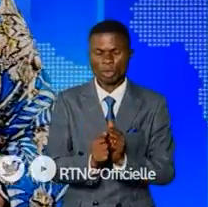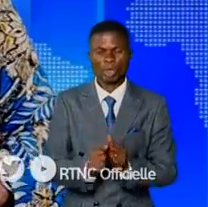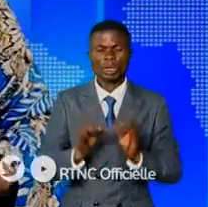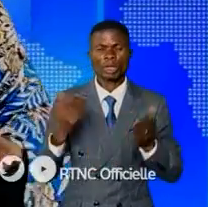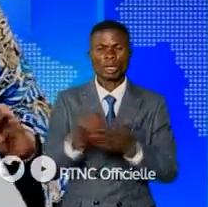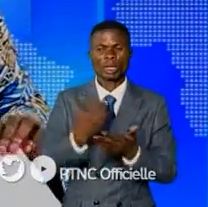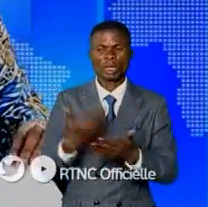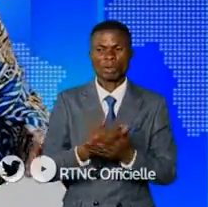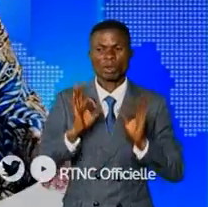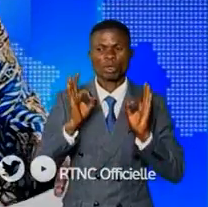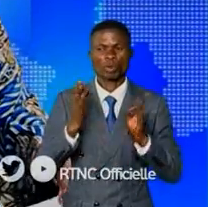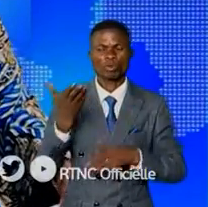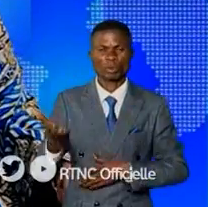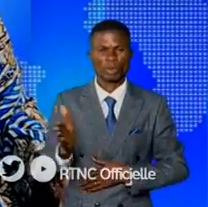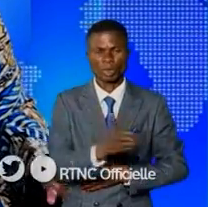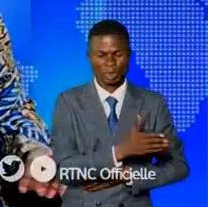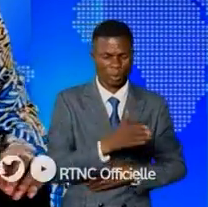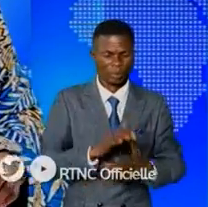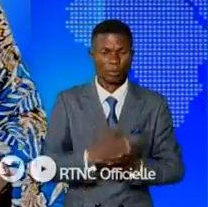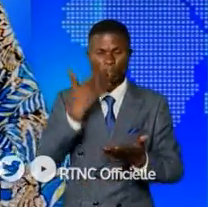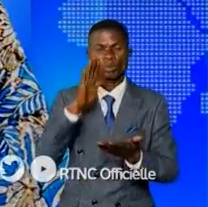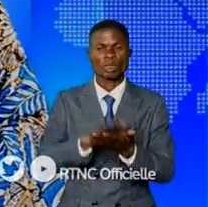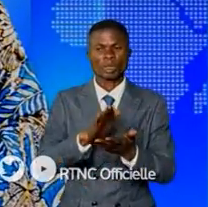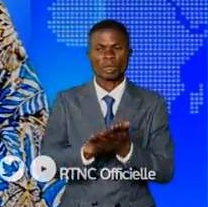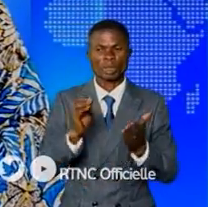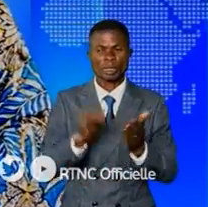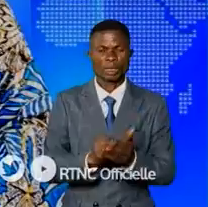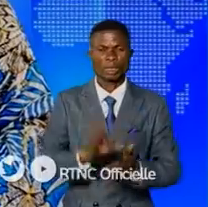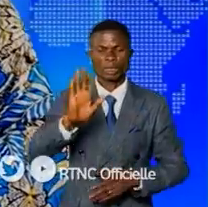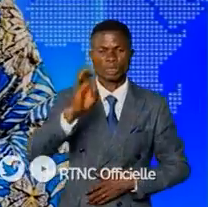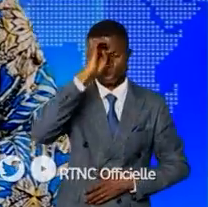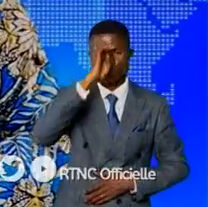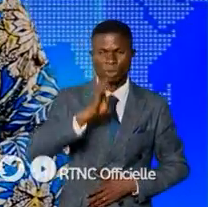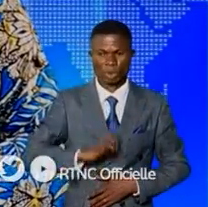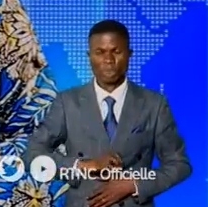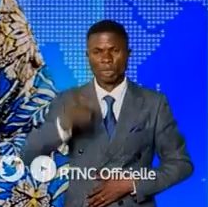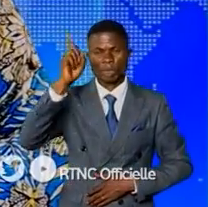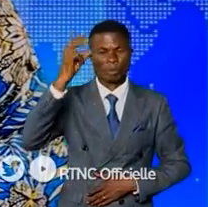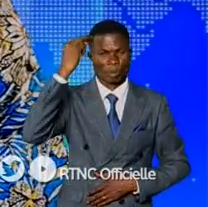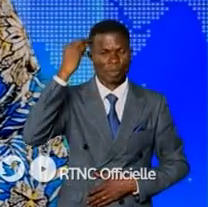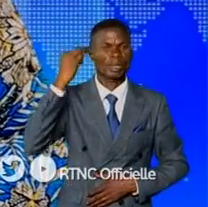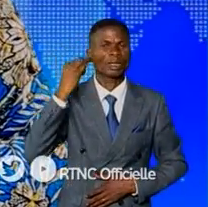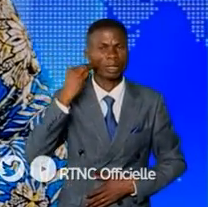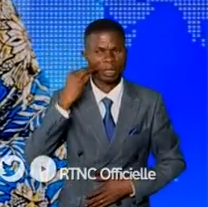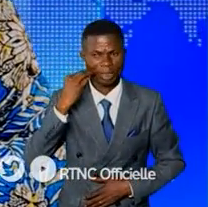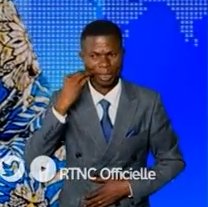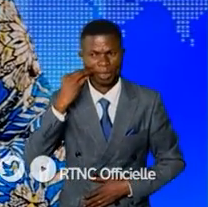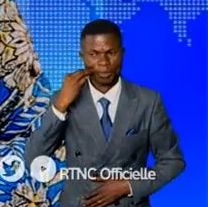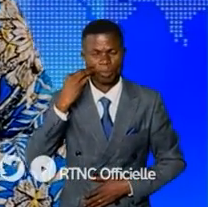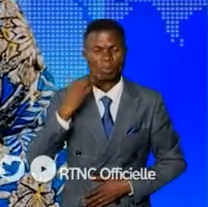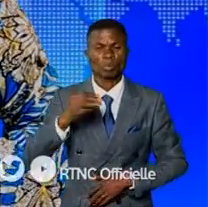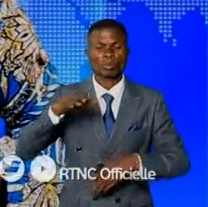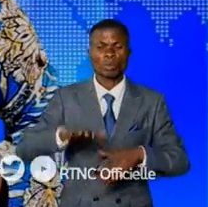nouvelles fonctions. Et puis ce message de félicitations à son Excellence, Monsieur le Premier ministre de ligne